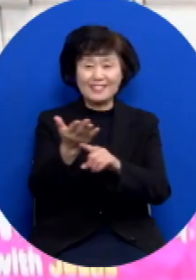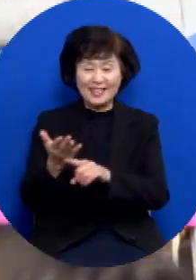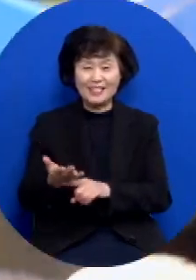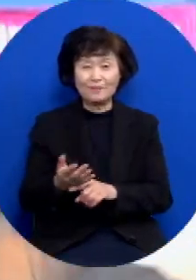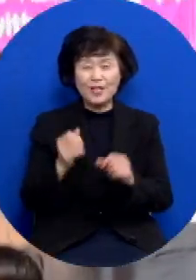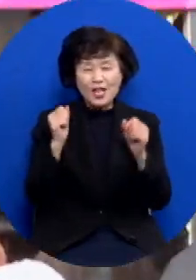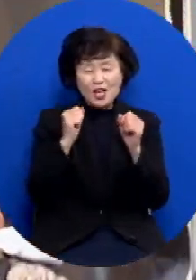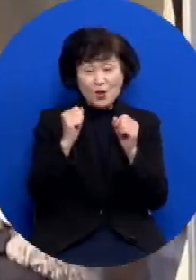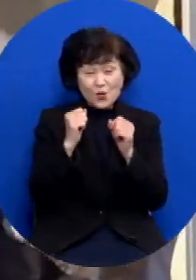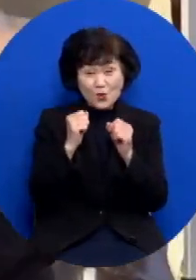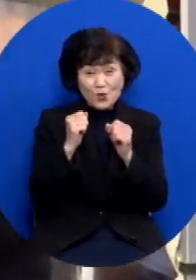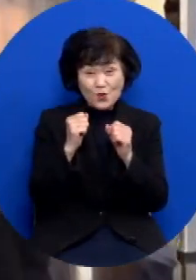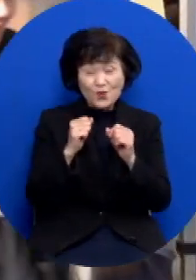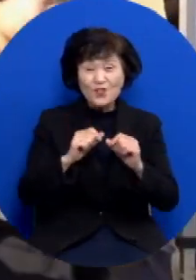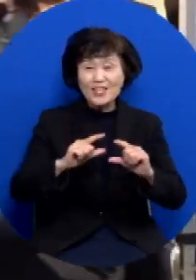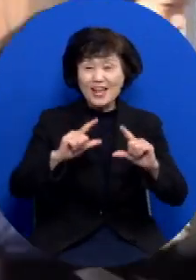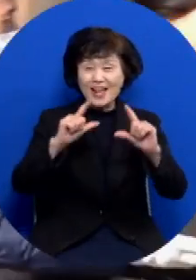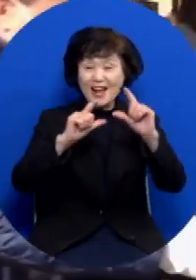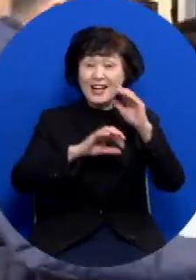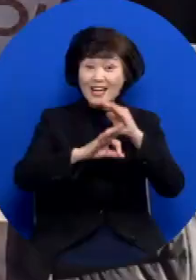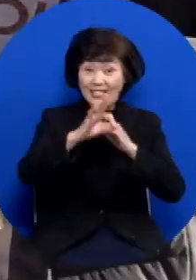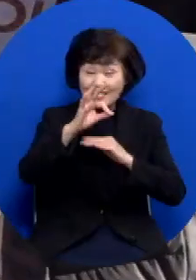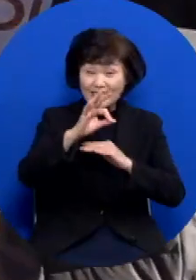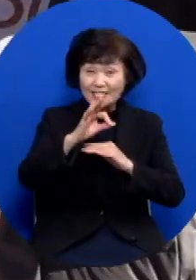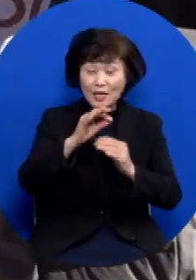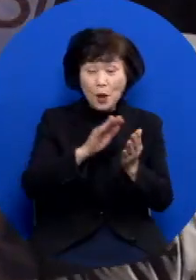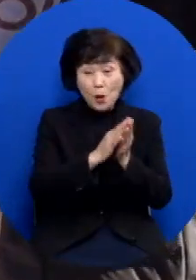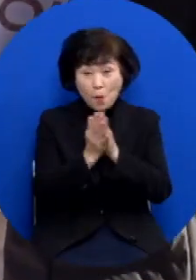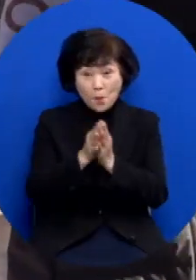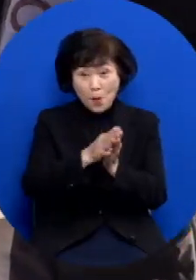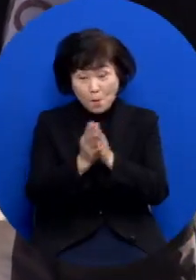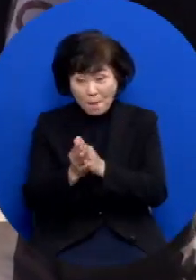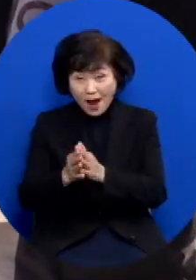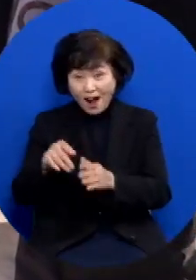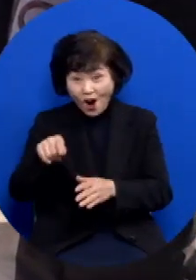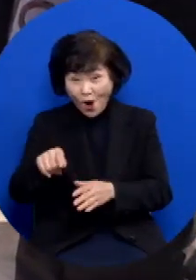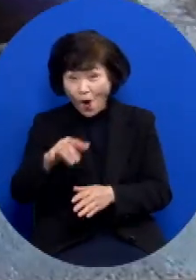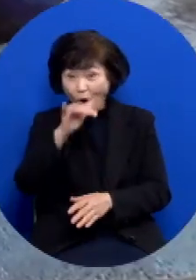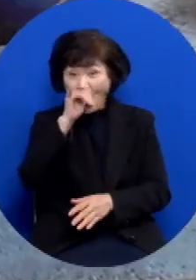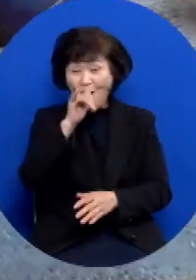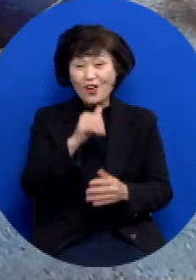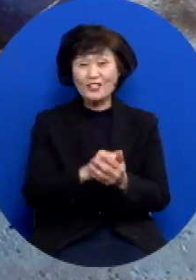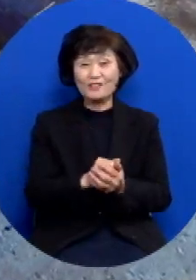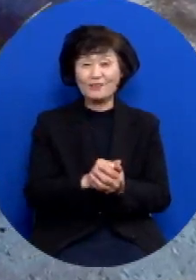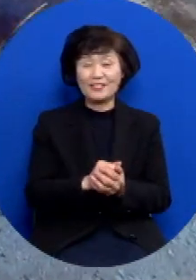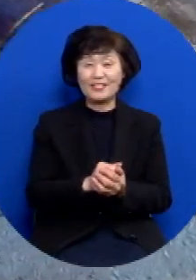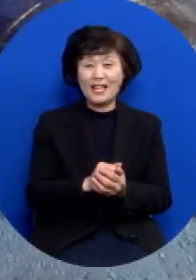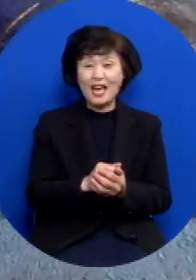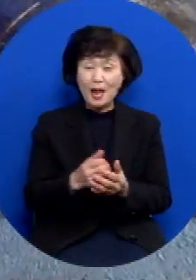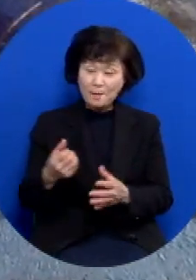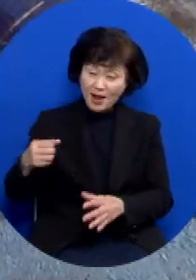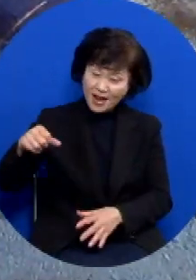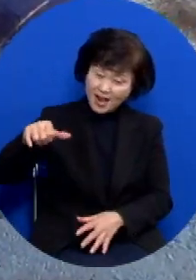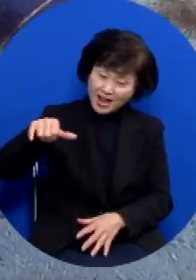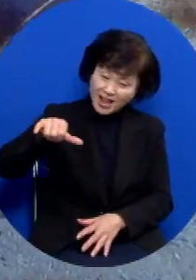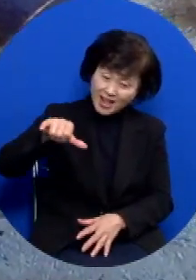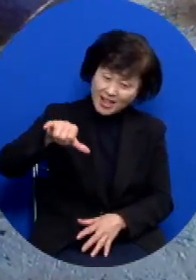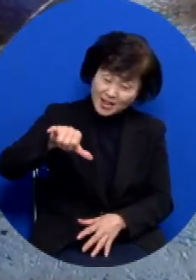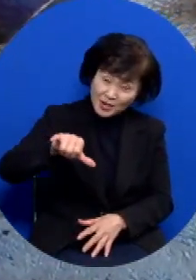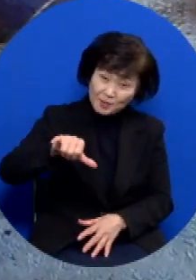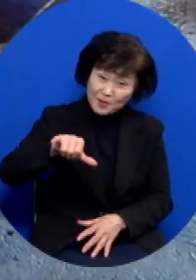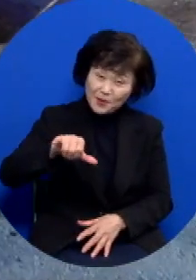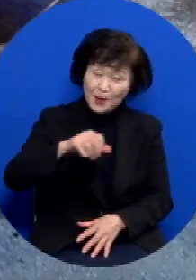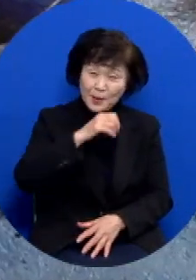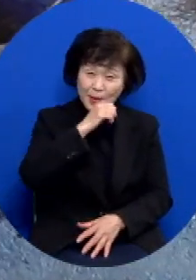쌀쌀한 겨울 아침, 길거리 한편에서 붕어빵 굽기가 한창입니다. 틀에 반죽을 붓고 달콤한 앙금을